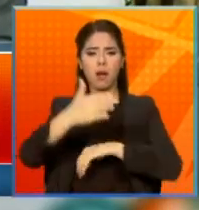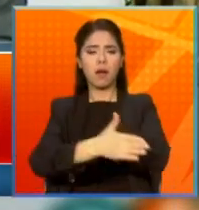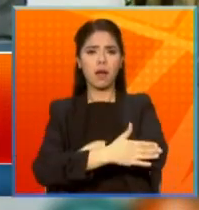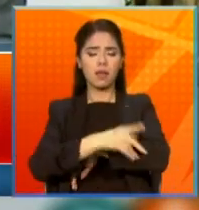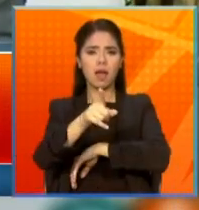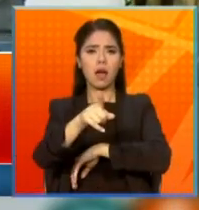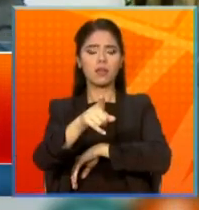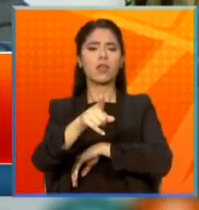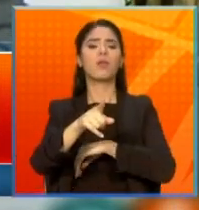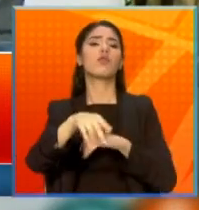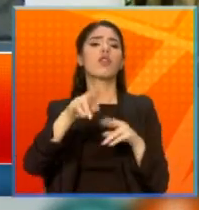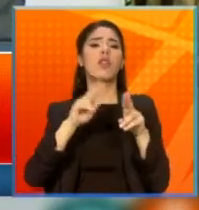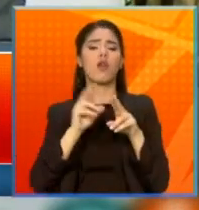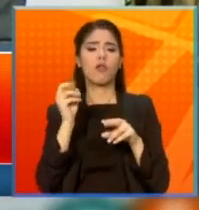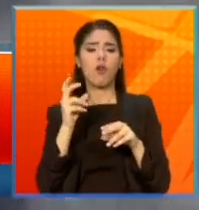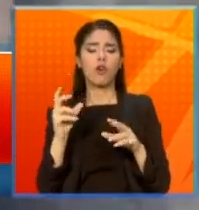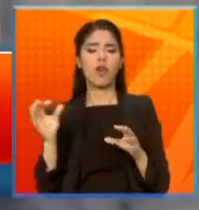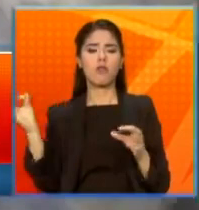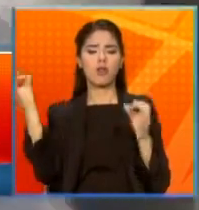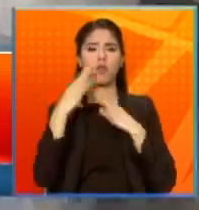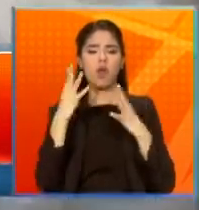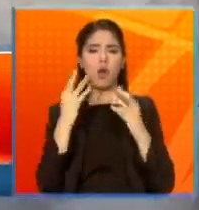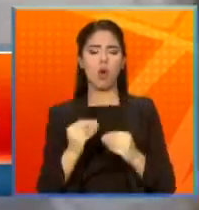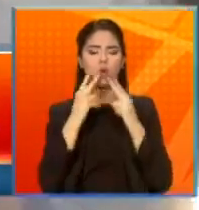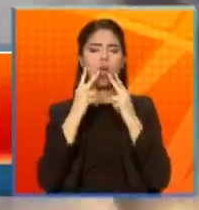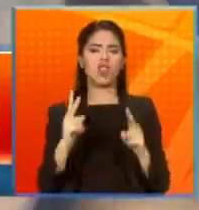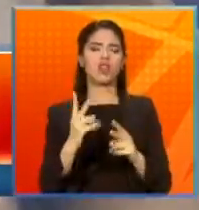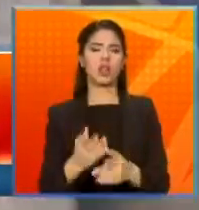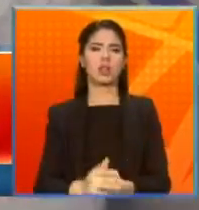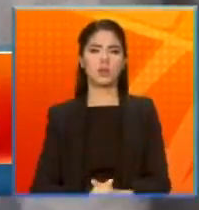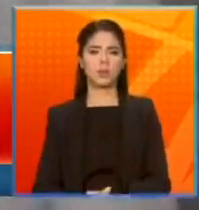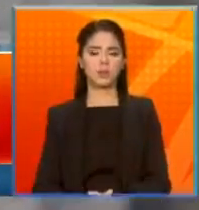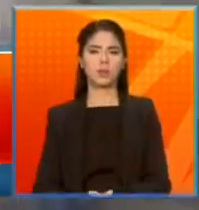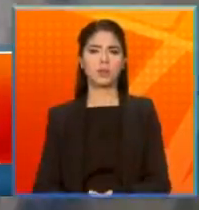İreç Harirçi bile koronavirüse yakalandığını duyurdu.